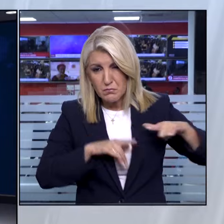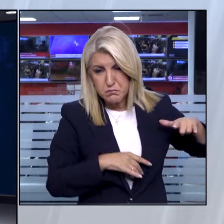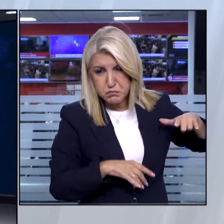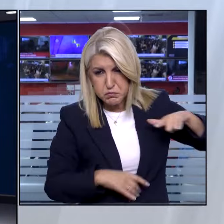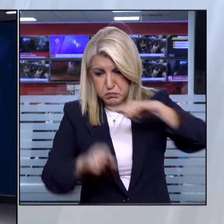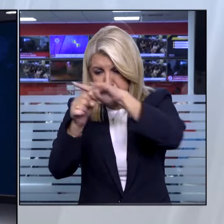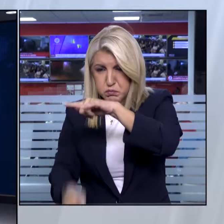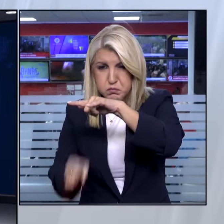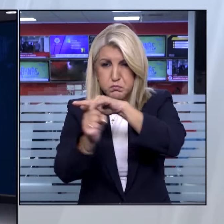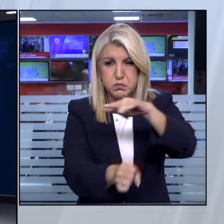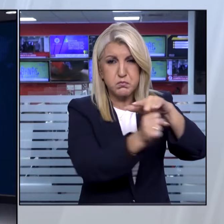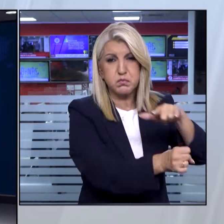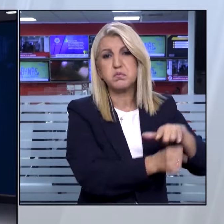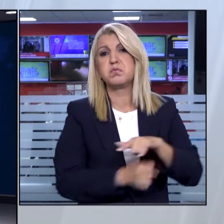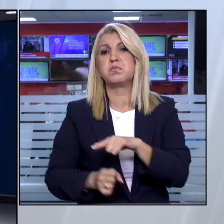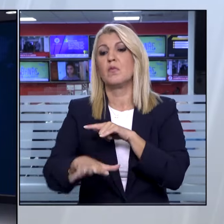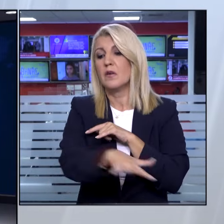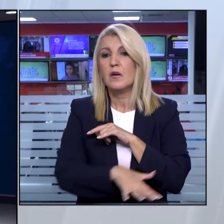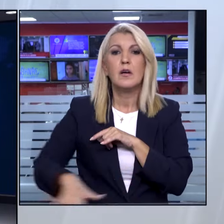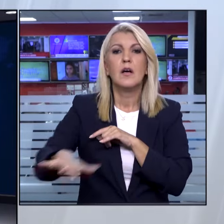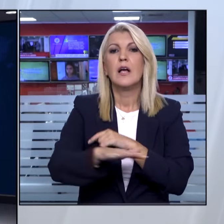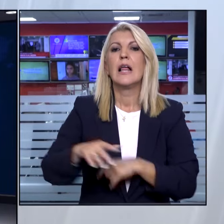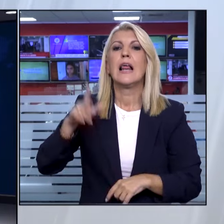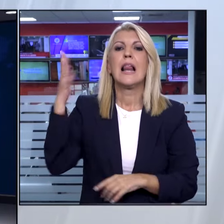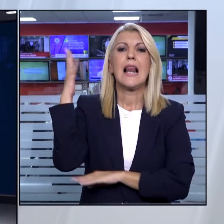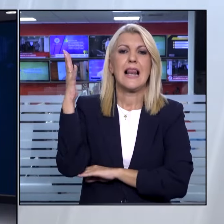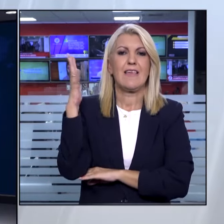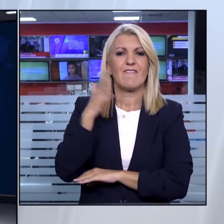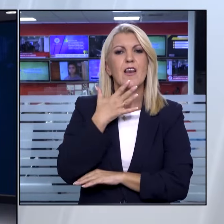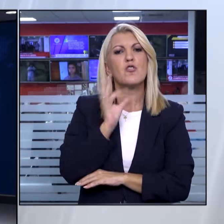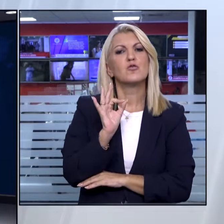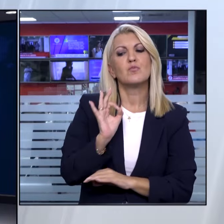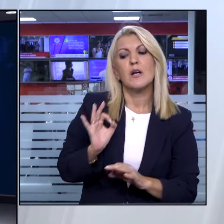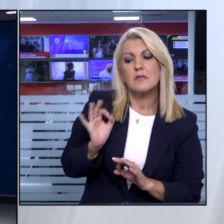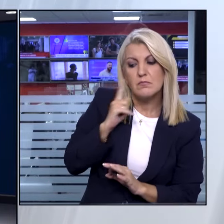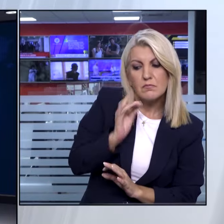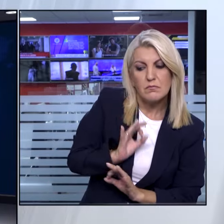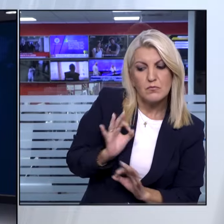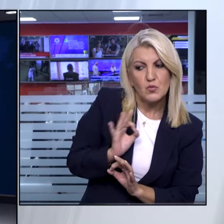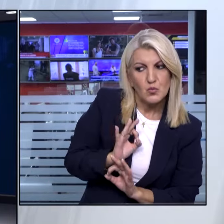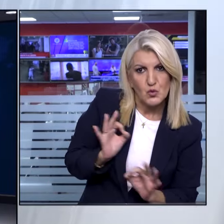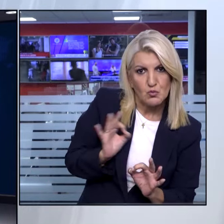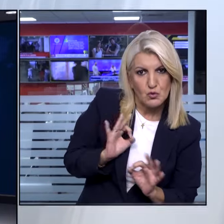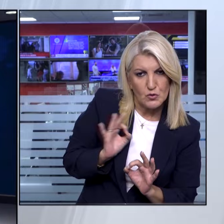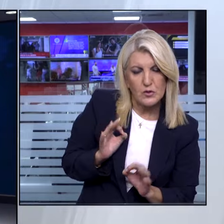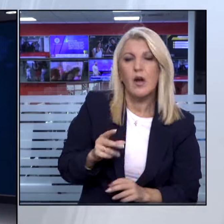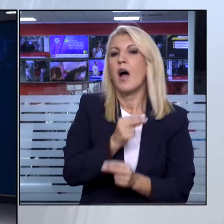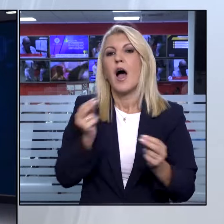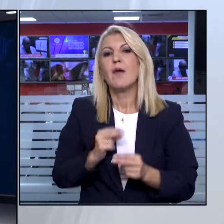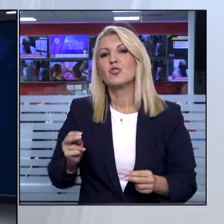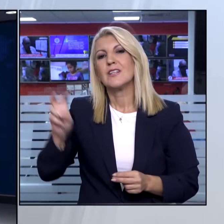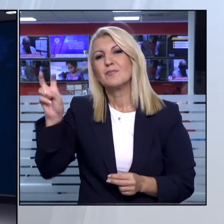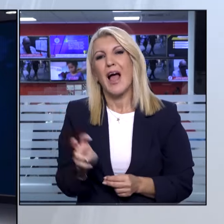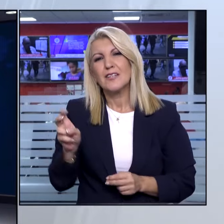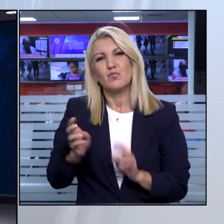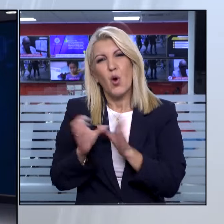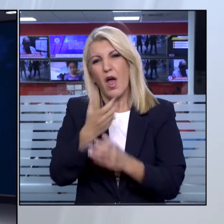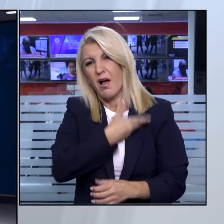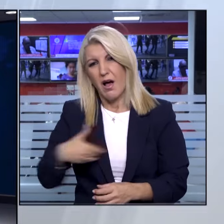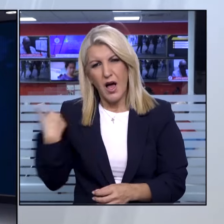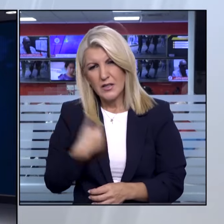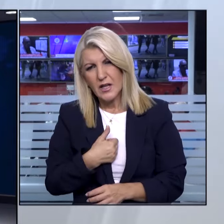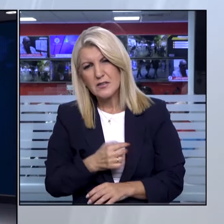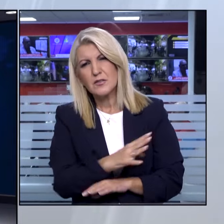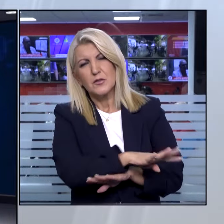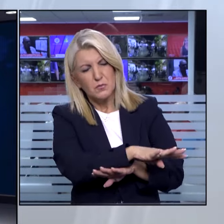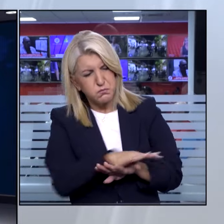έδαφος του Λιβάνου, ενώ ως απάντηση η φιλοϊρανική οργάνωση εξαπέλυσε δεκάδες ρουκέτες κατά του Βόρειου Ισραήλ. Μέχρι στιγμής έχουν αναφερθεί